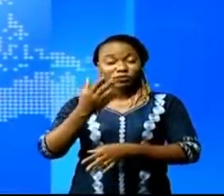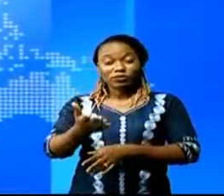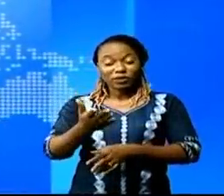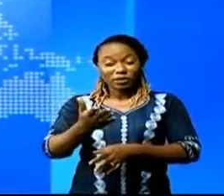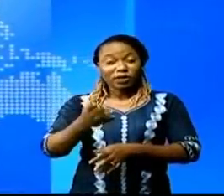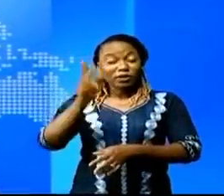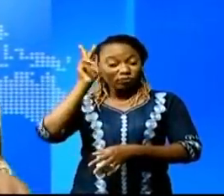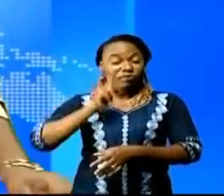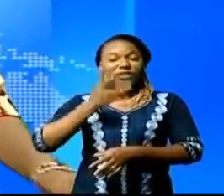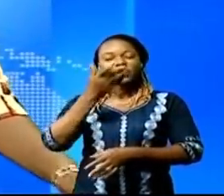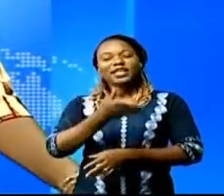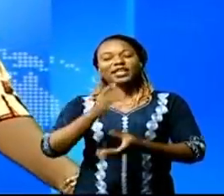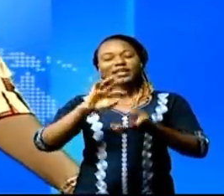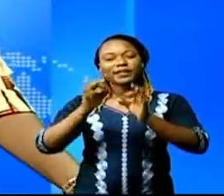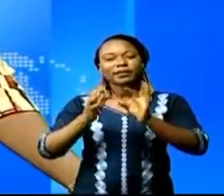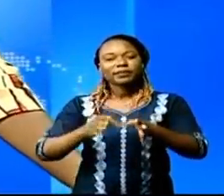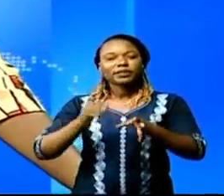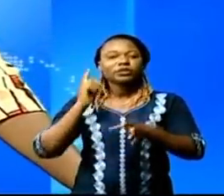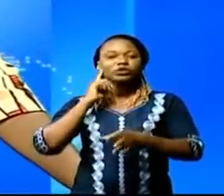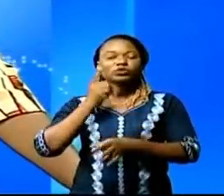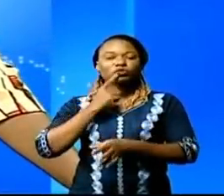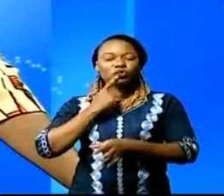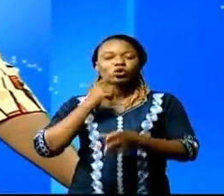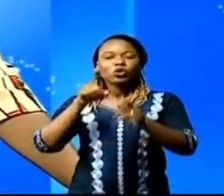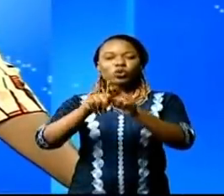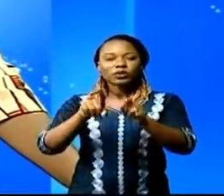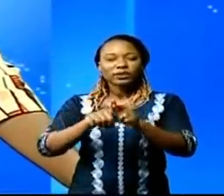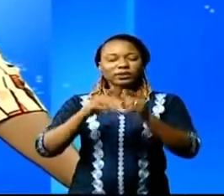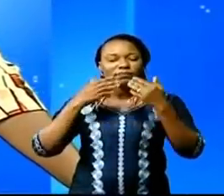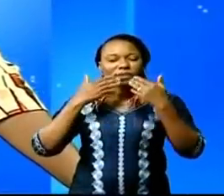Pauline Kabobou, l'interprète des malentendants, était